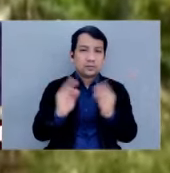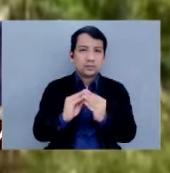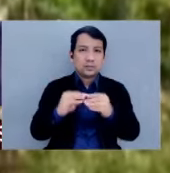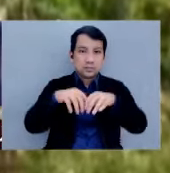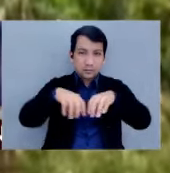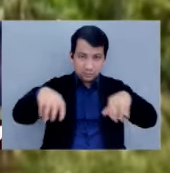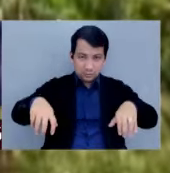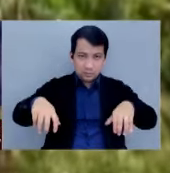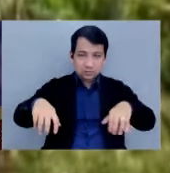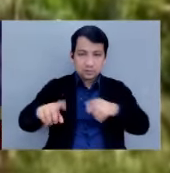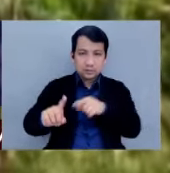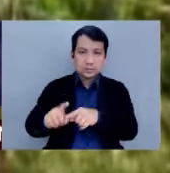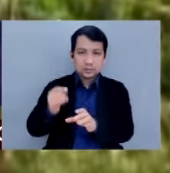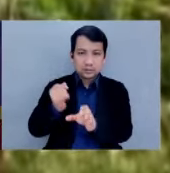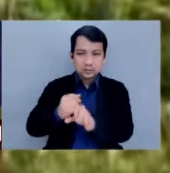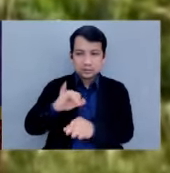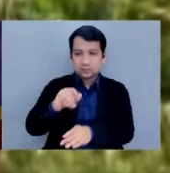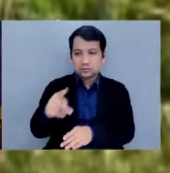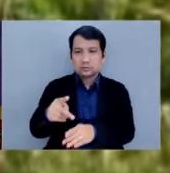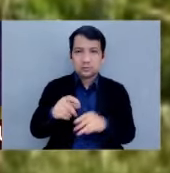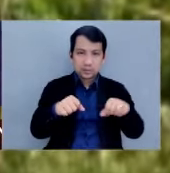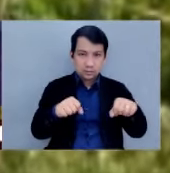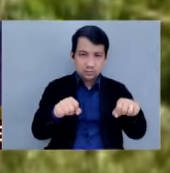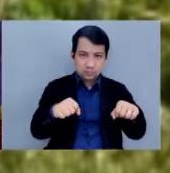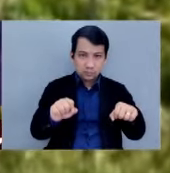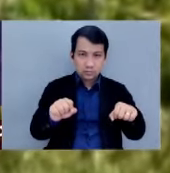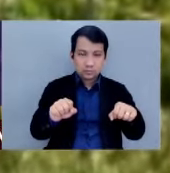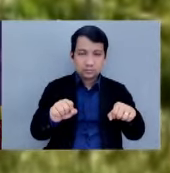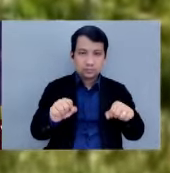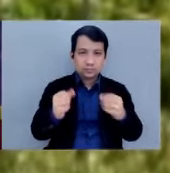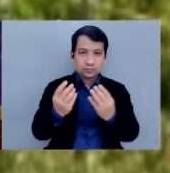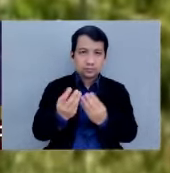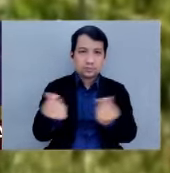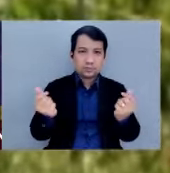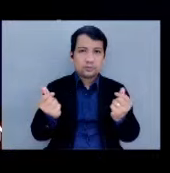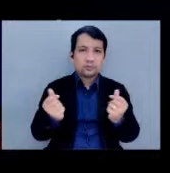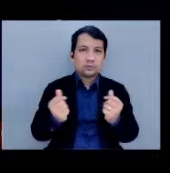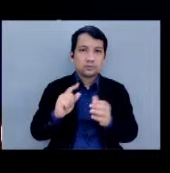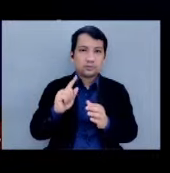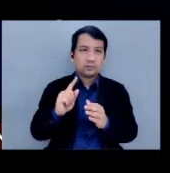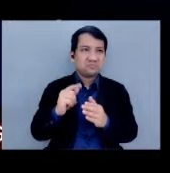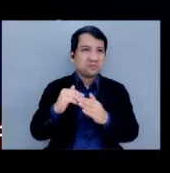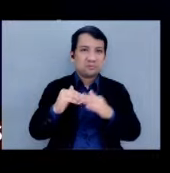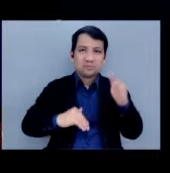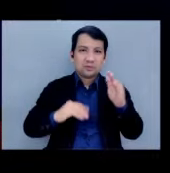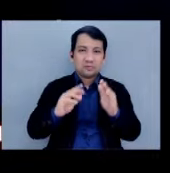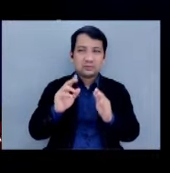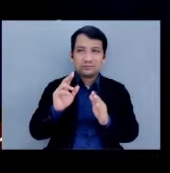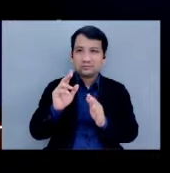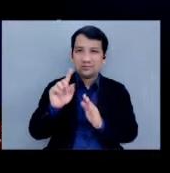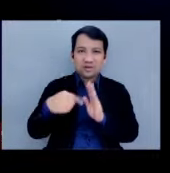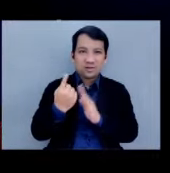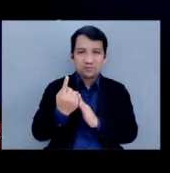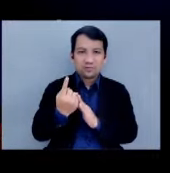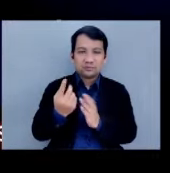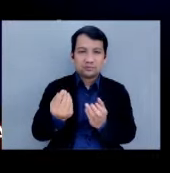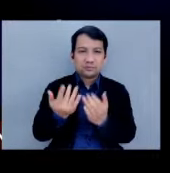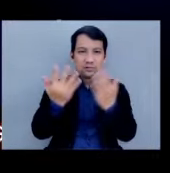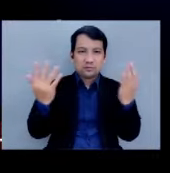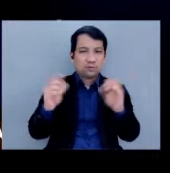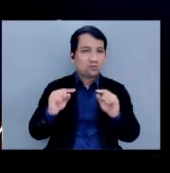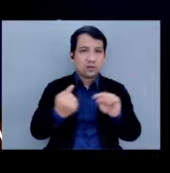isang jeep at isang motorsiklo. Naapula ang sunog wala pang 1 oras. Wala namang nasaktan pero aabot